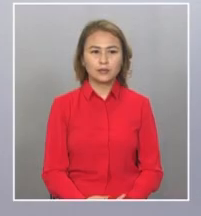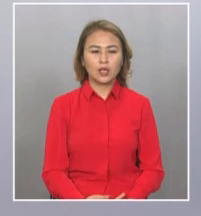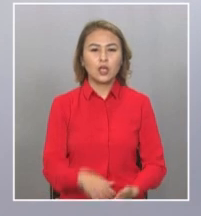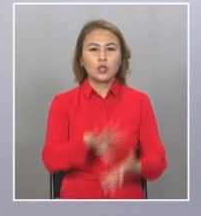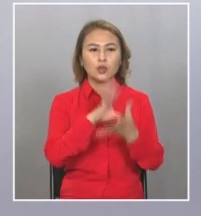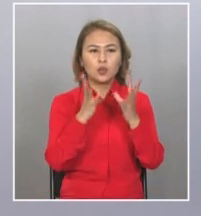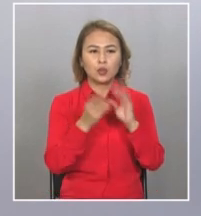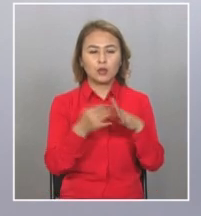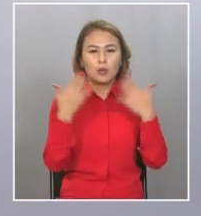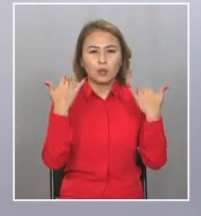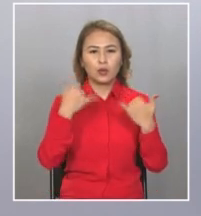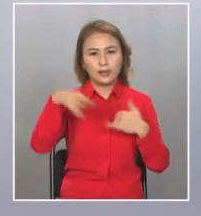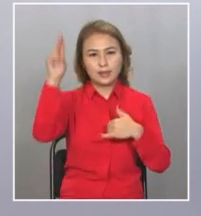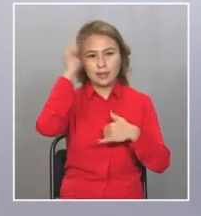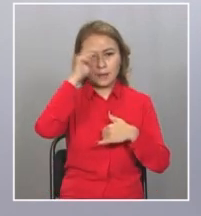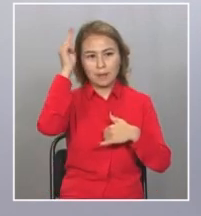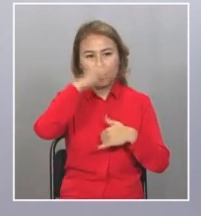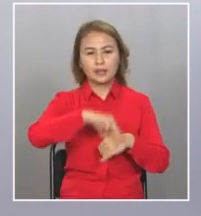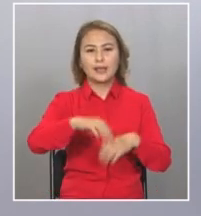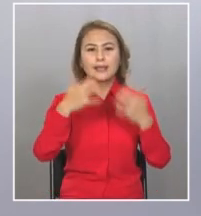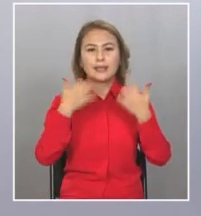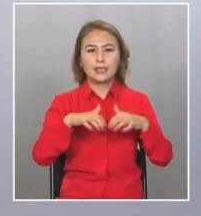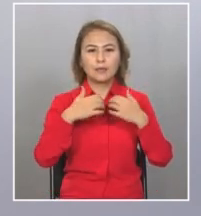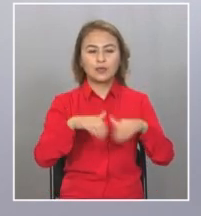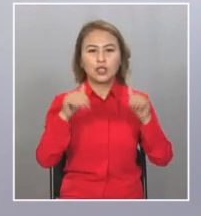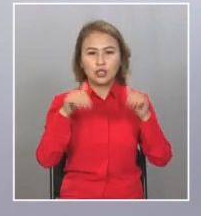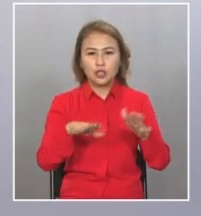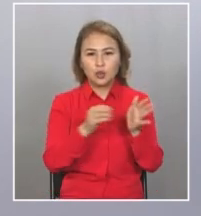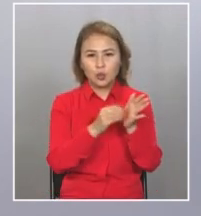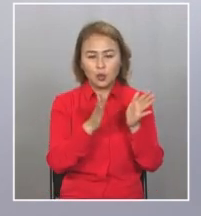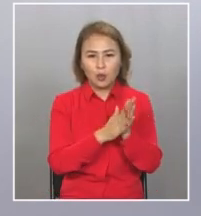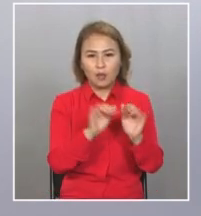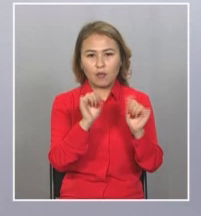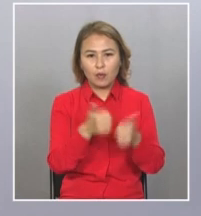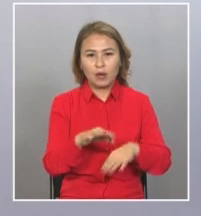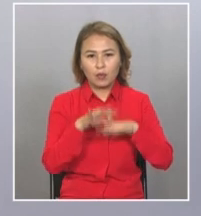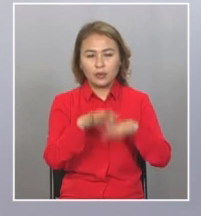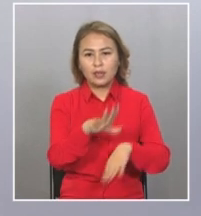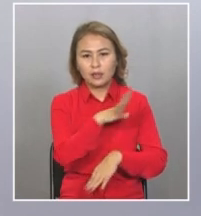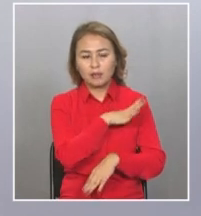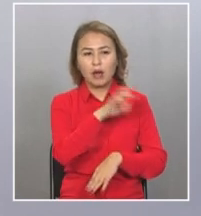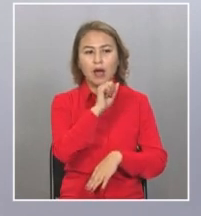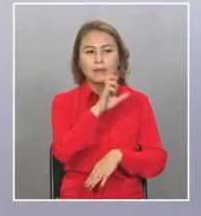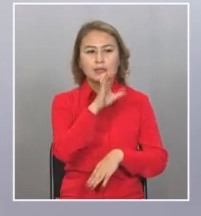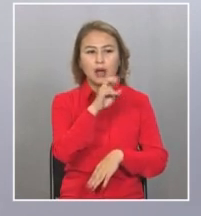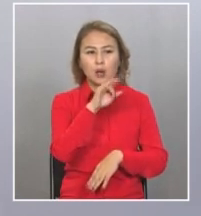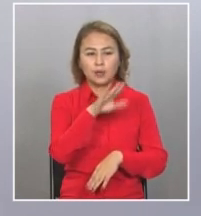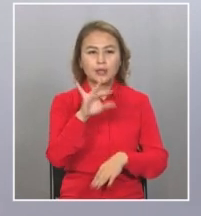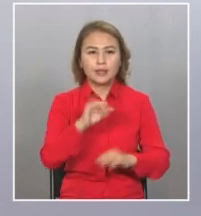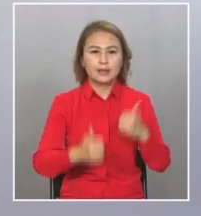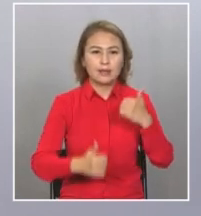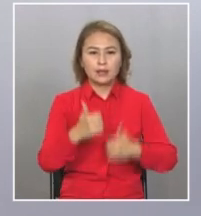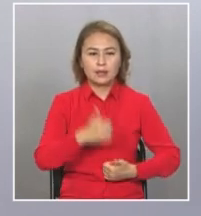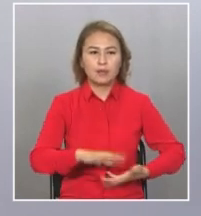Сонымен бүгінгі сабақта есептерді шешуде формулаларды қолдануды, абсолютті және